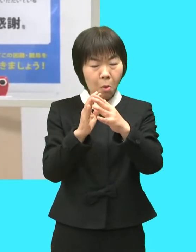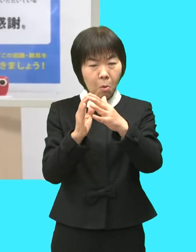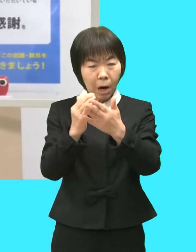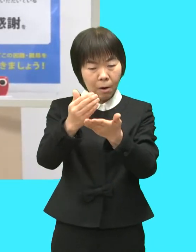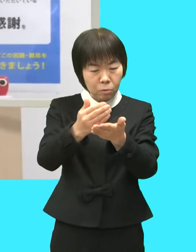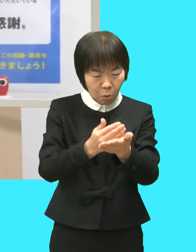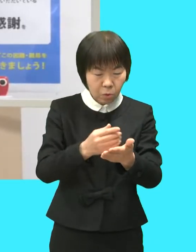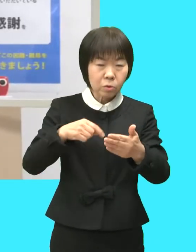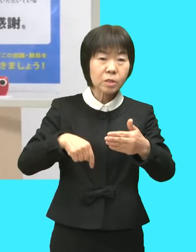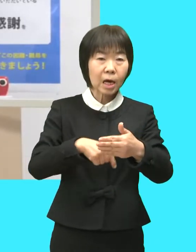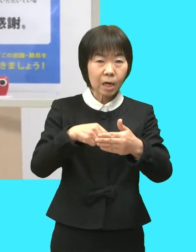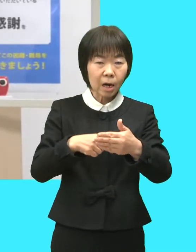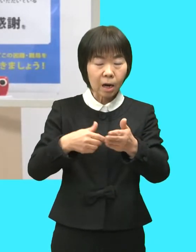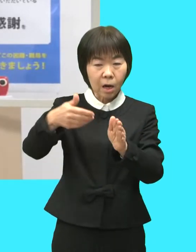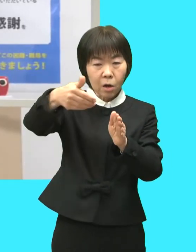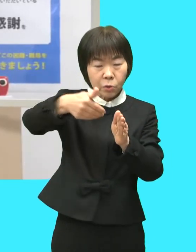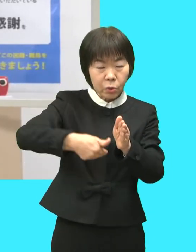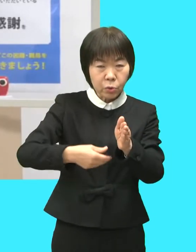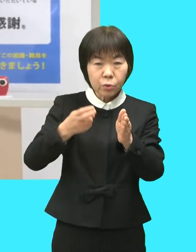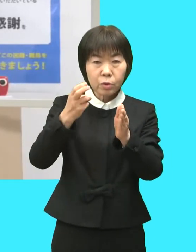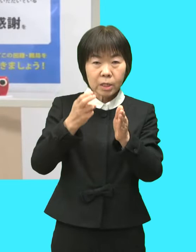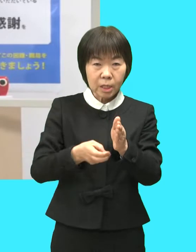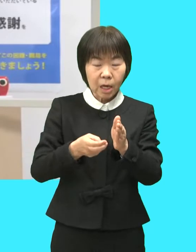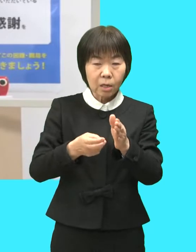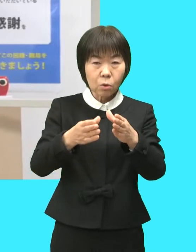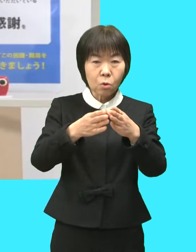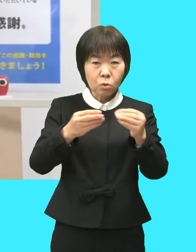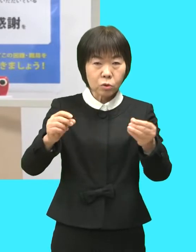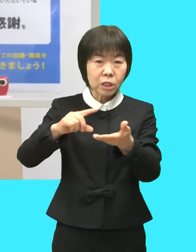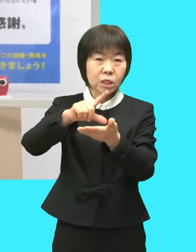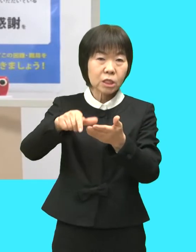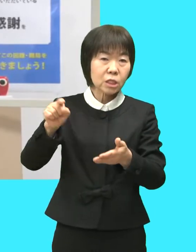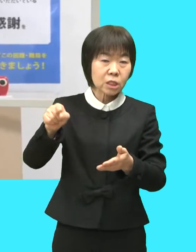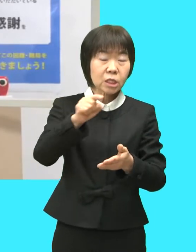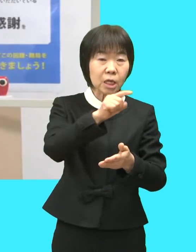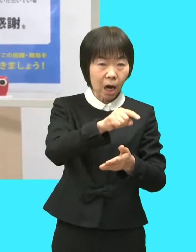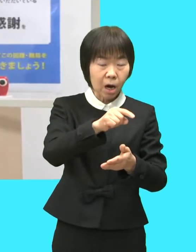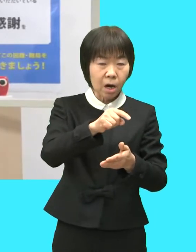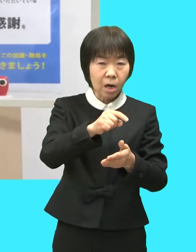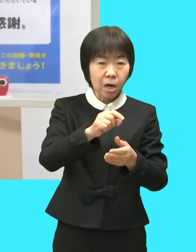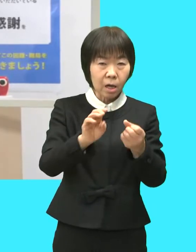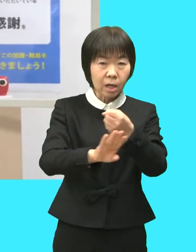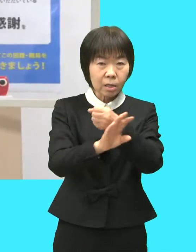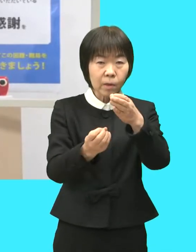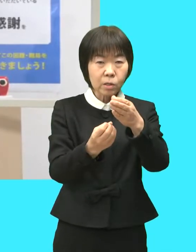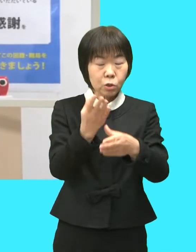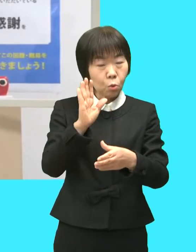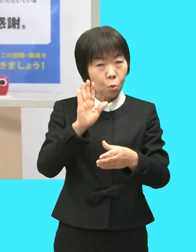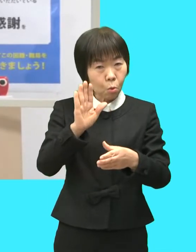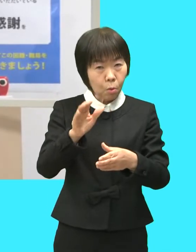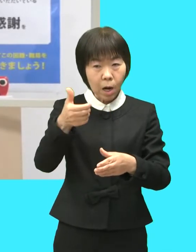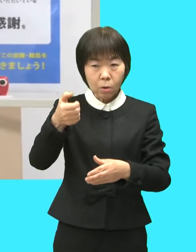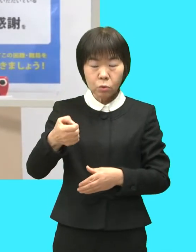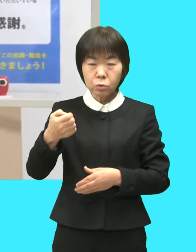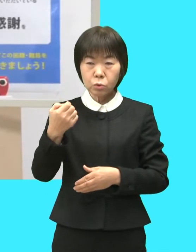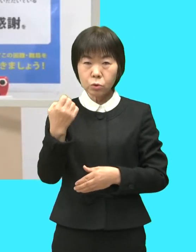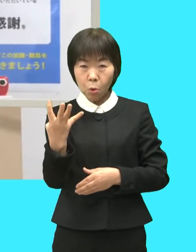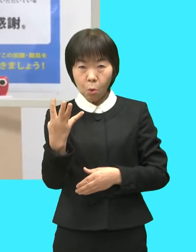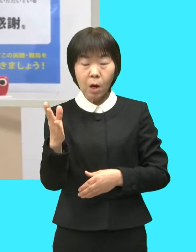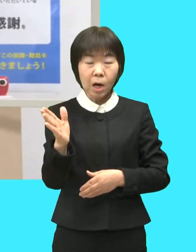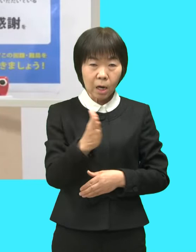る中、輸入規制を行っている国・地域が原発事故直後の54